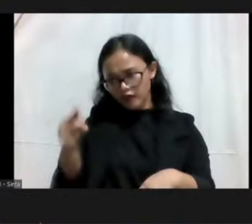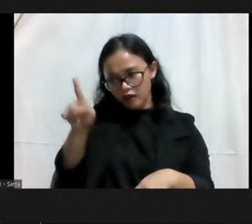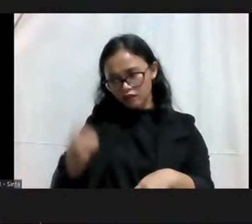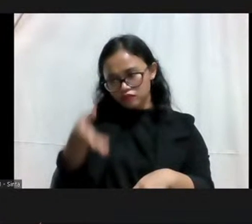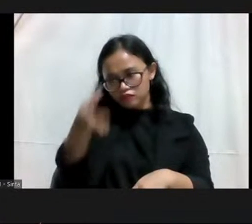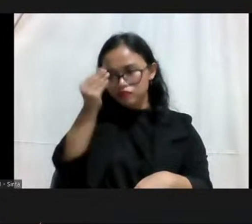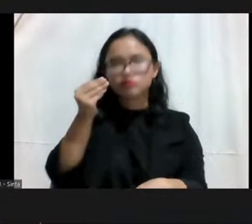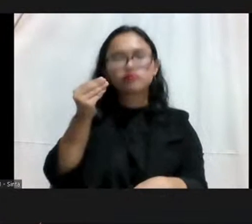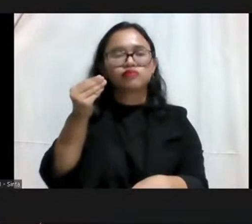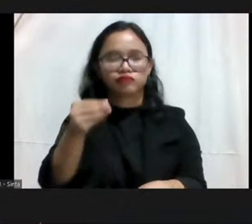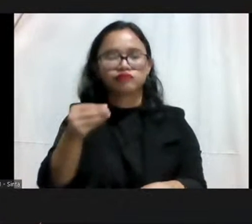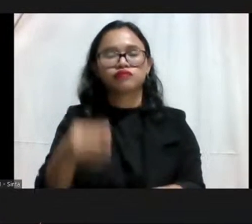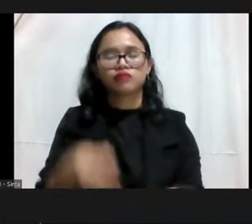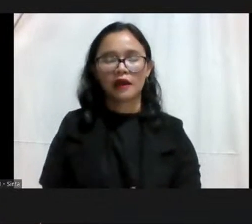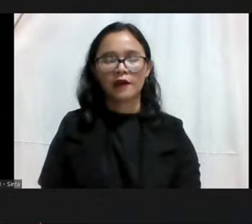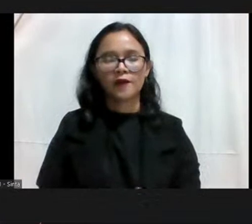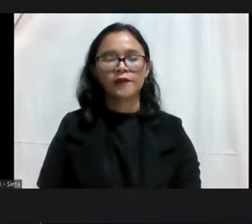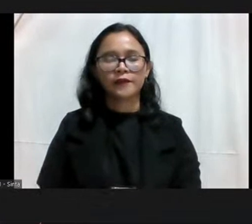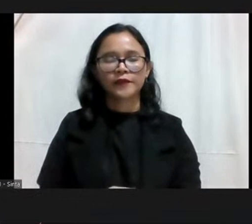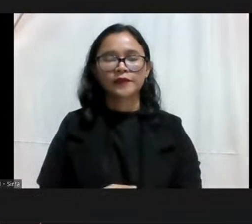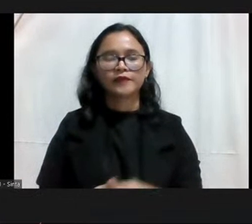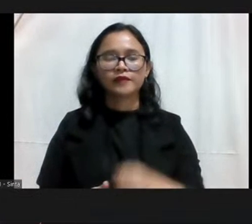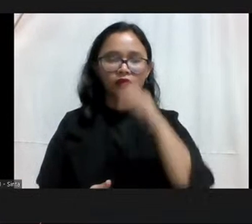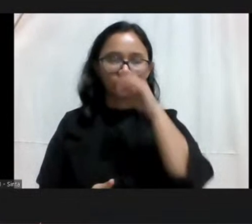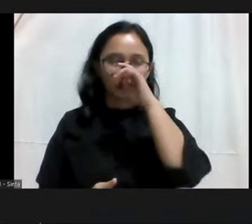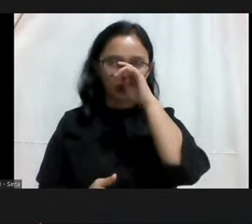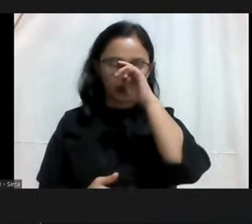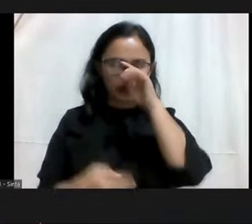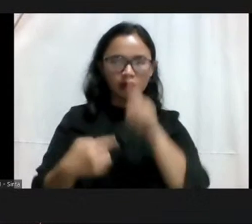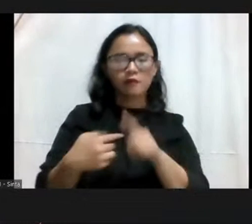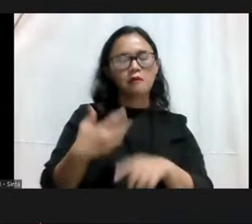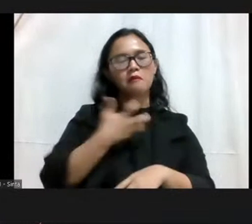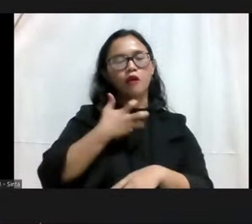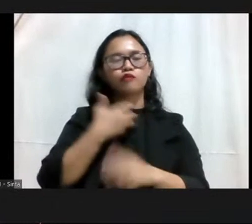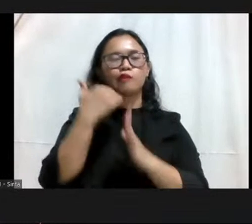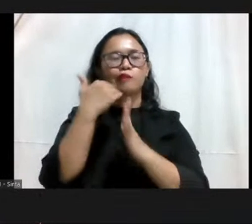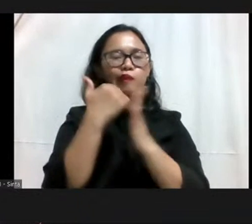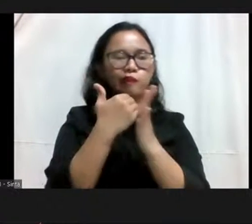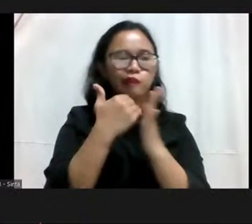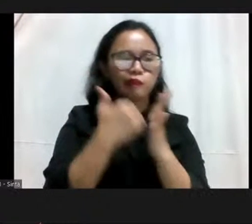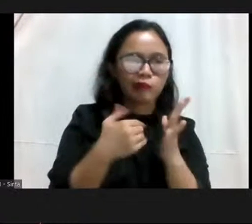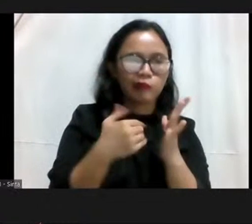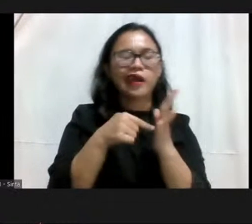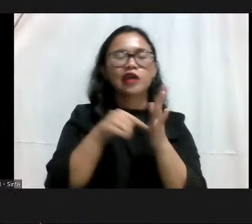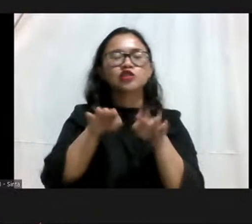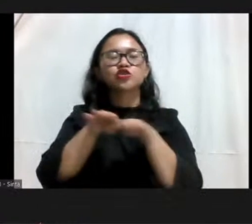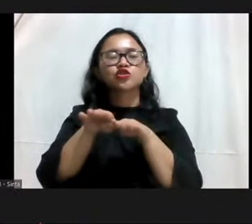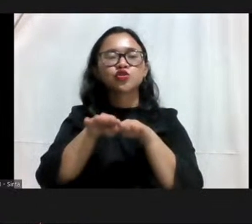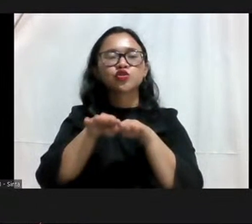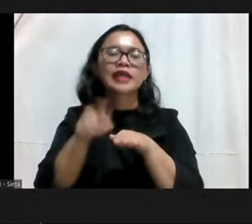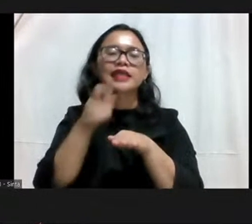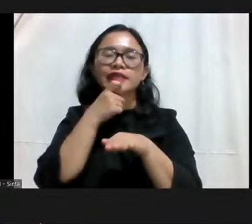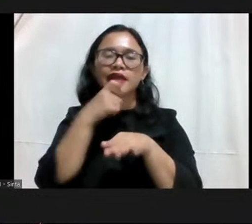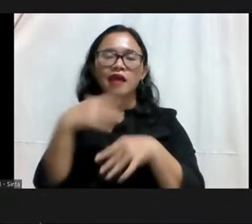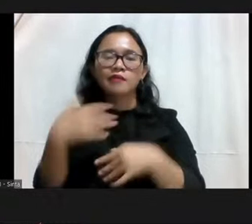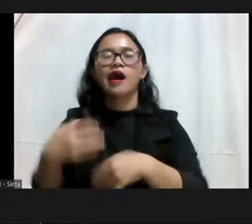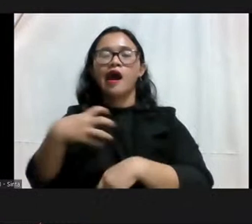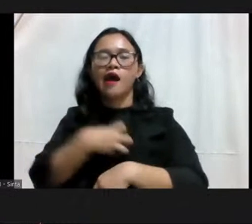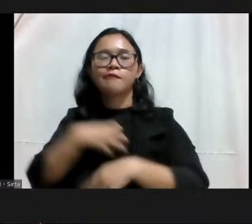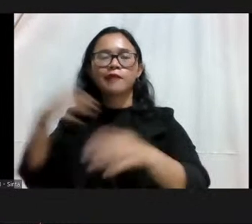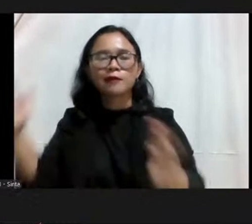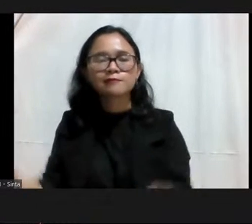dan dalam kebijakan untuk membela HAM itu juga penting Dan saya harap kebijakan ini bisa serta